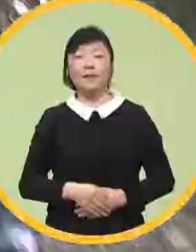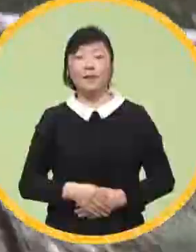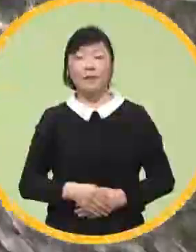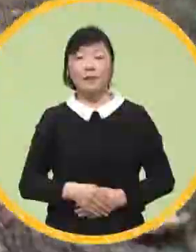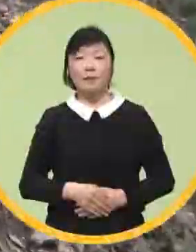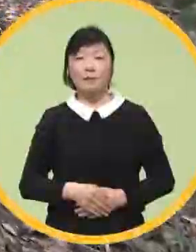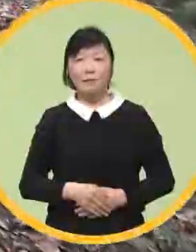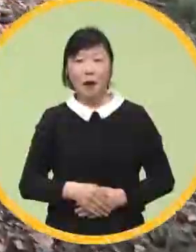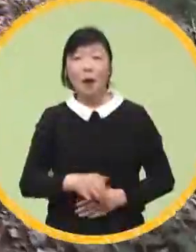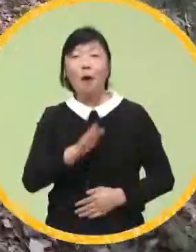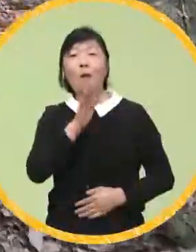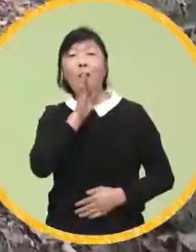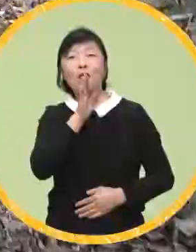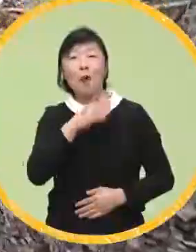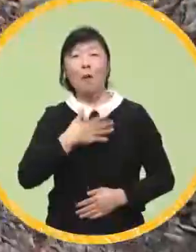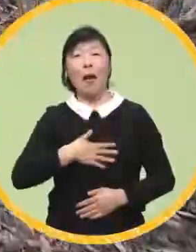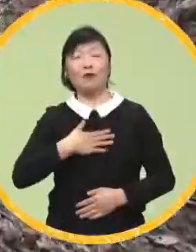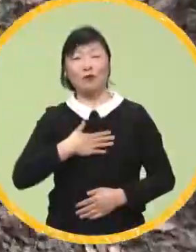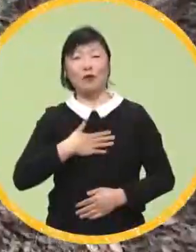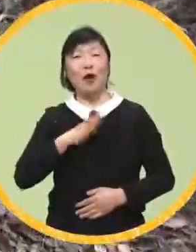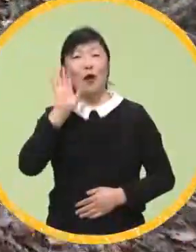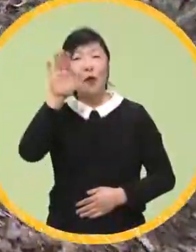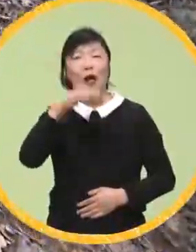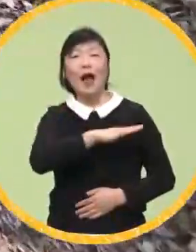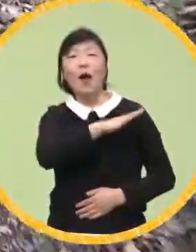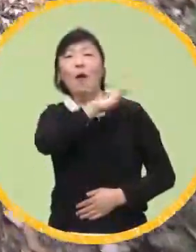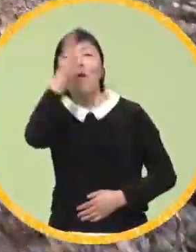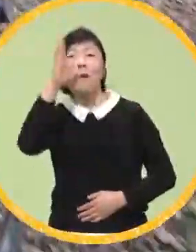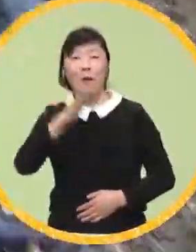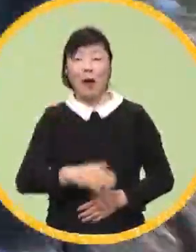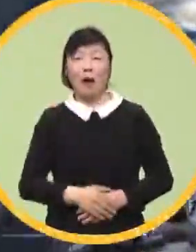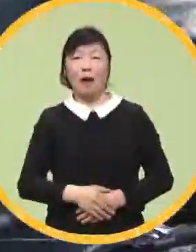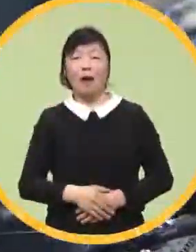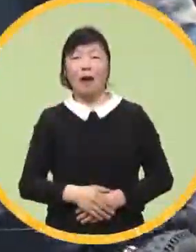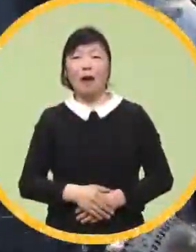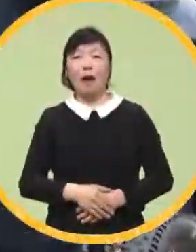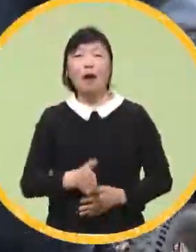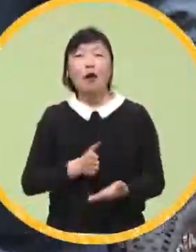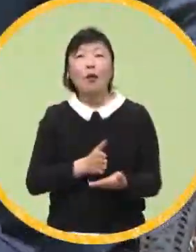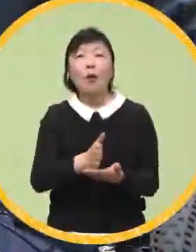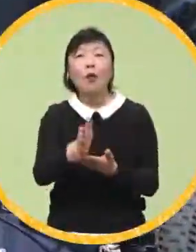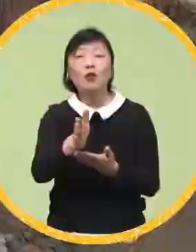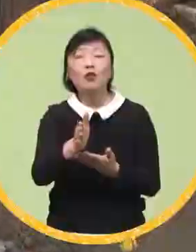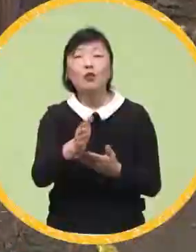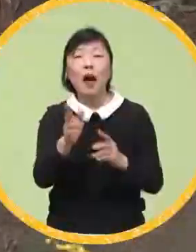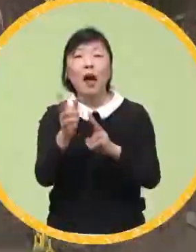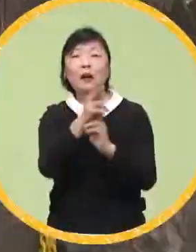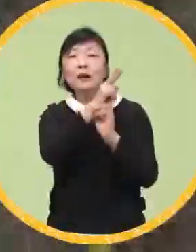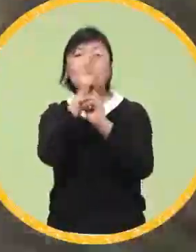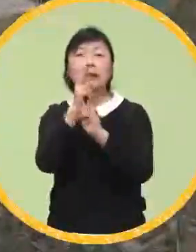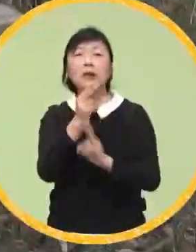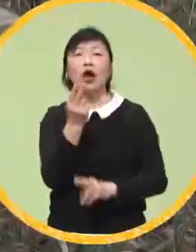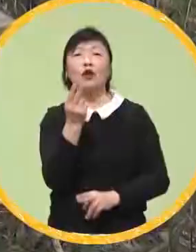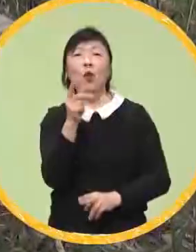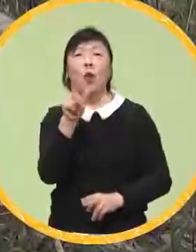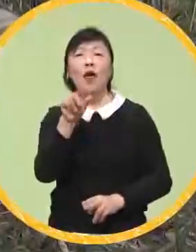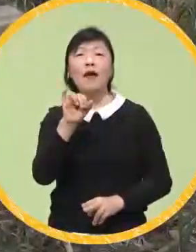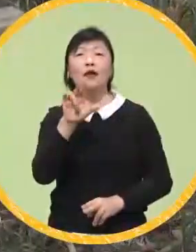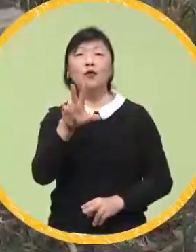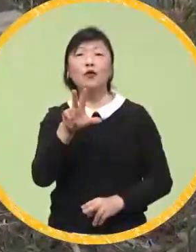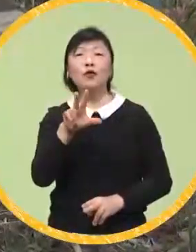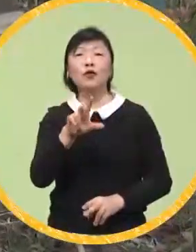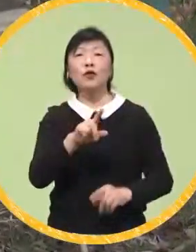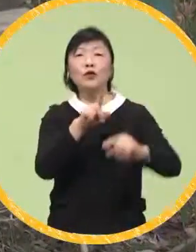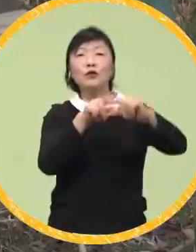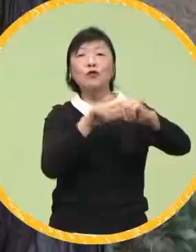いやもう十分満足したんですけどこれから本番ですよね良いですこのコースに忍者忍者トレイル中久寿方旧車